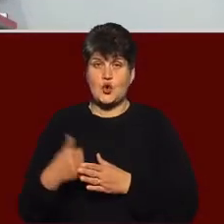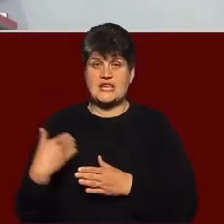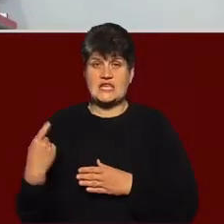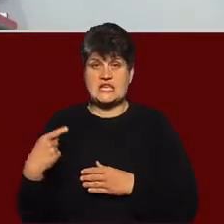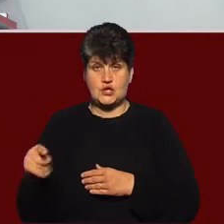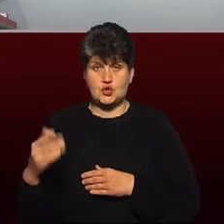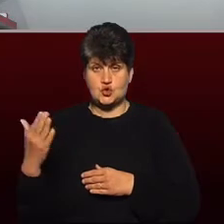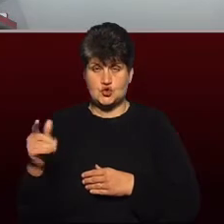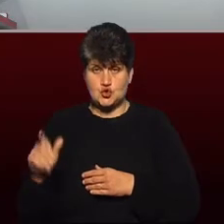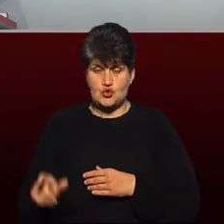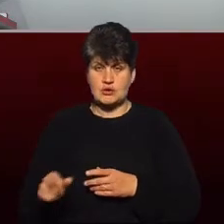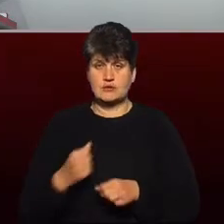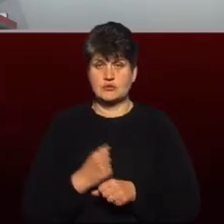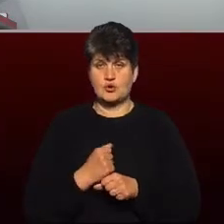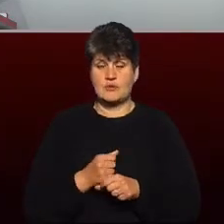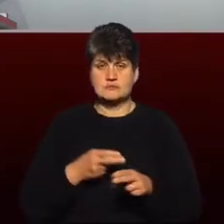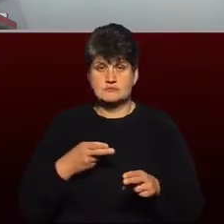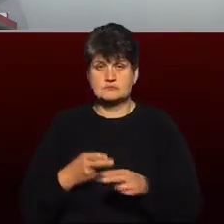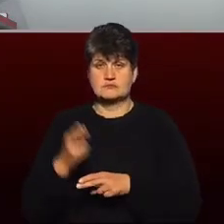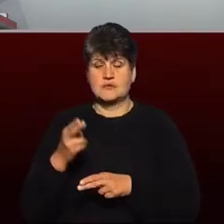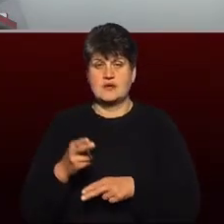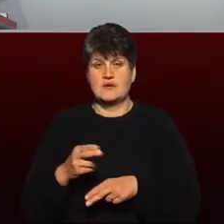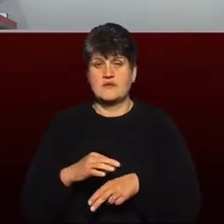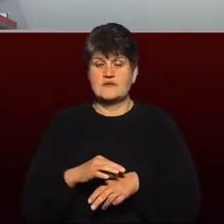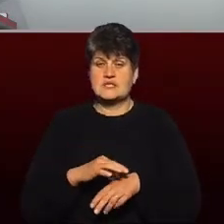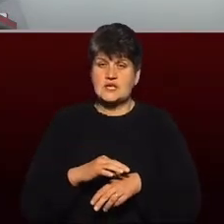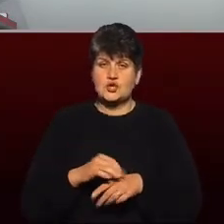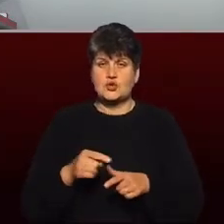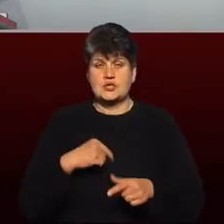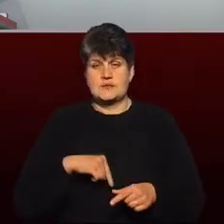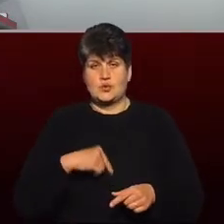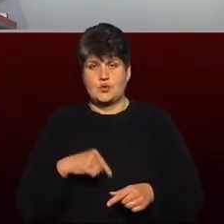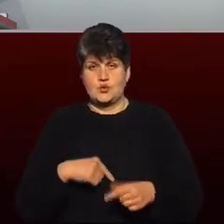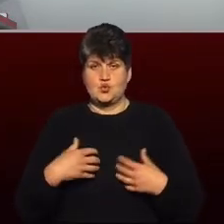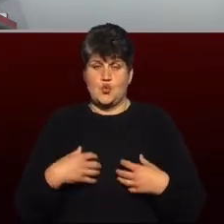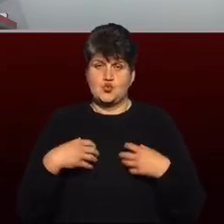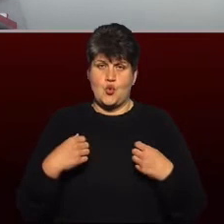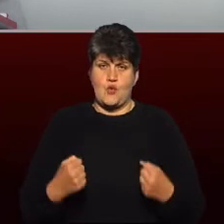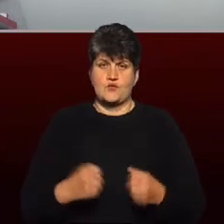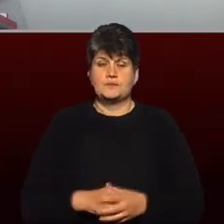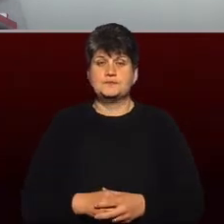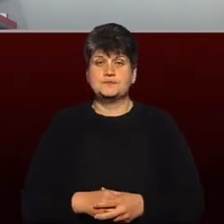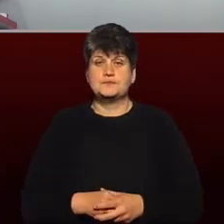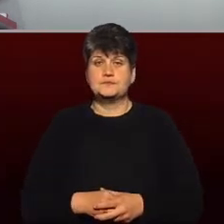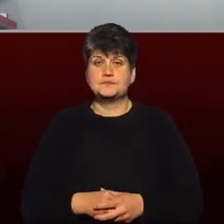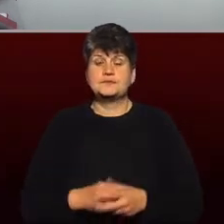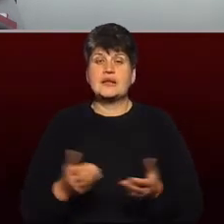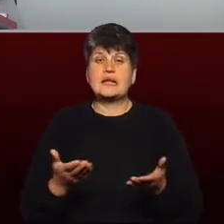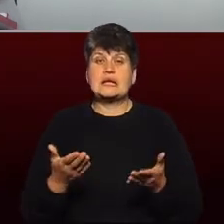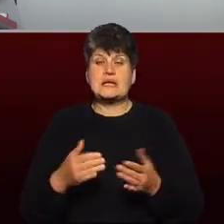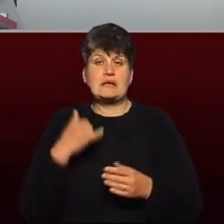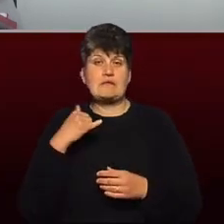які завдають шкоди фізичному чи психологічному здоров'ю. На які виклики